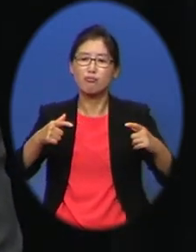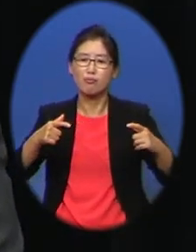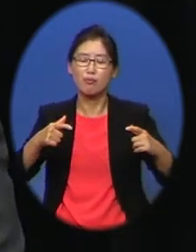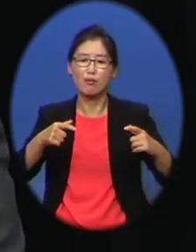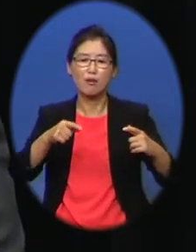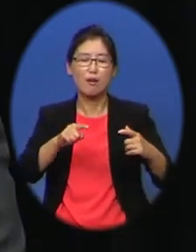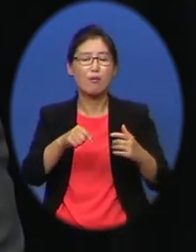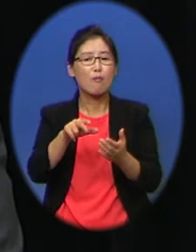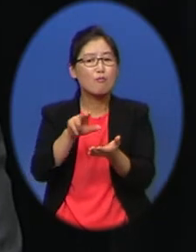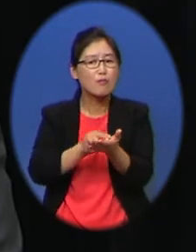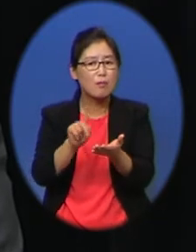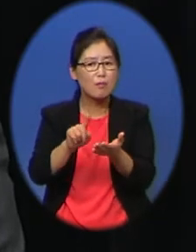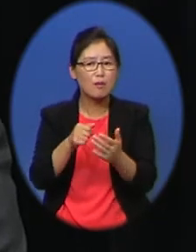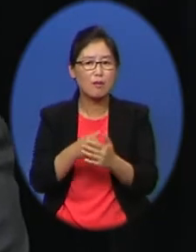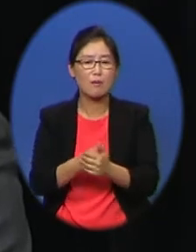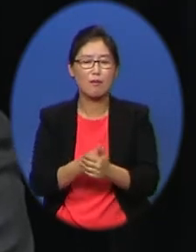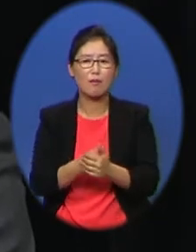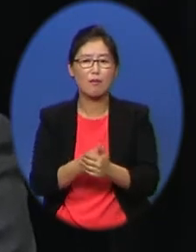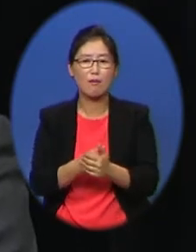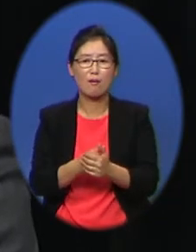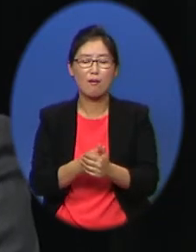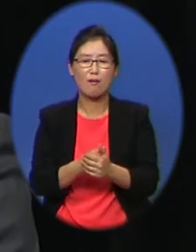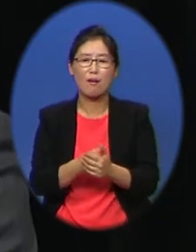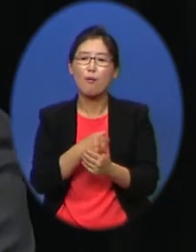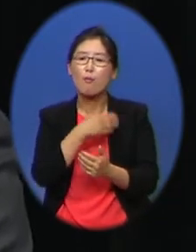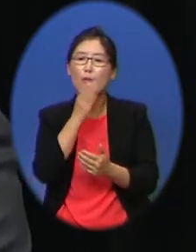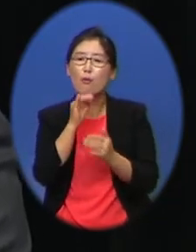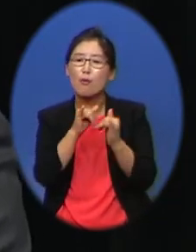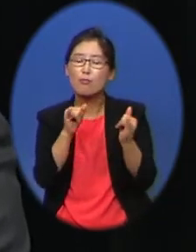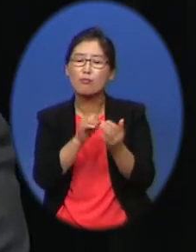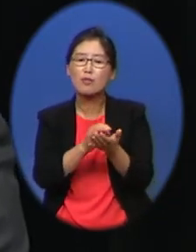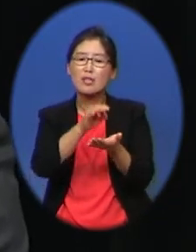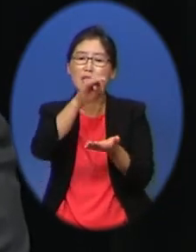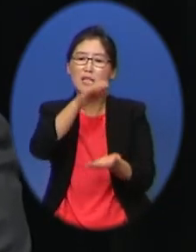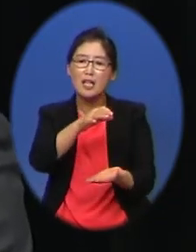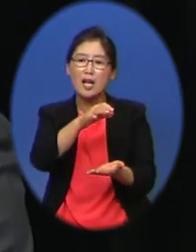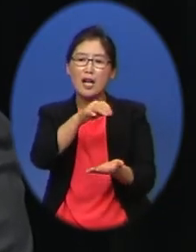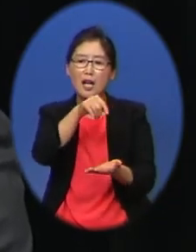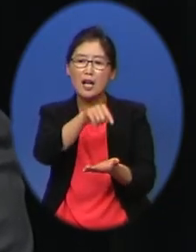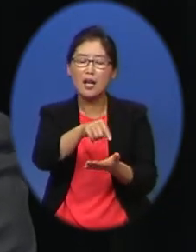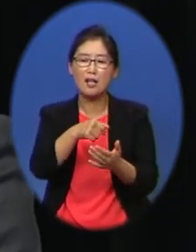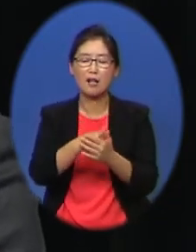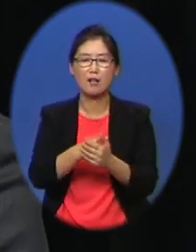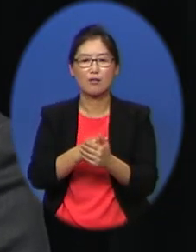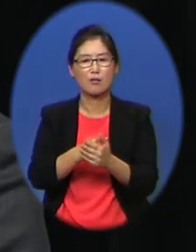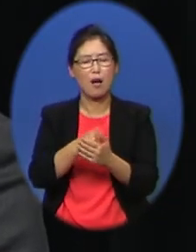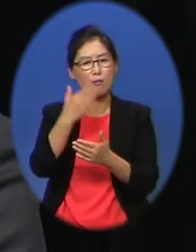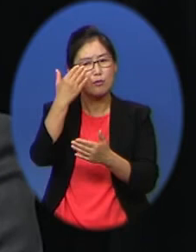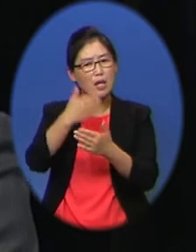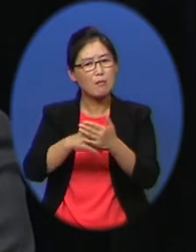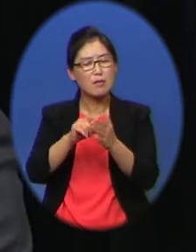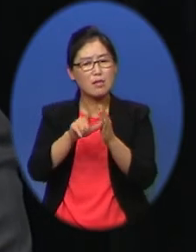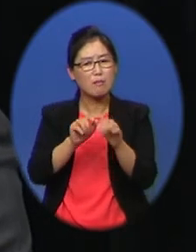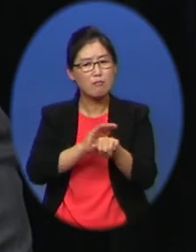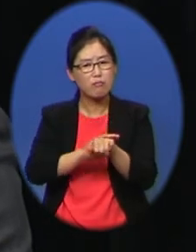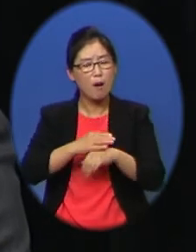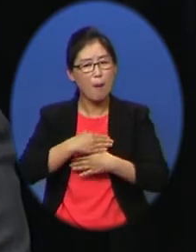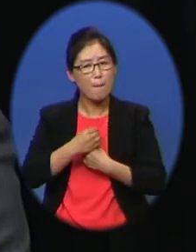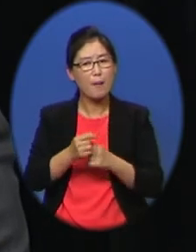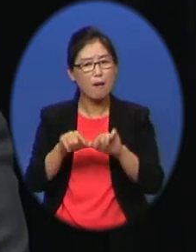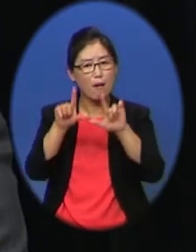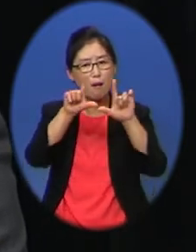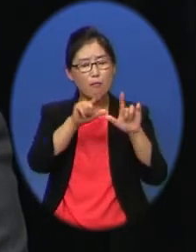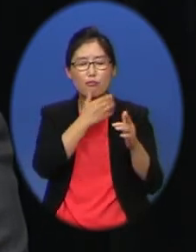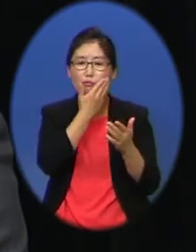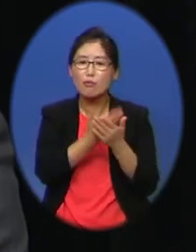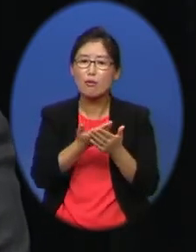고령자들이 본인들이 축적한 재산을 가지고 남은 노후를 어떻게 안전하게 살아갈 것인가인데요. 일평생을 스스로 본인에 대해